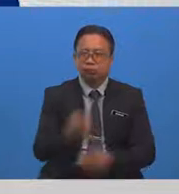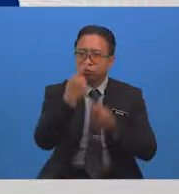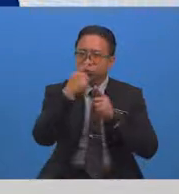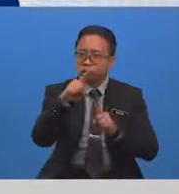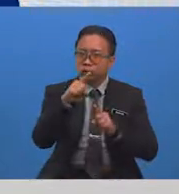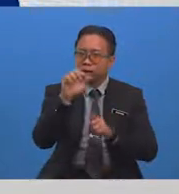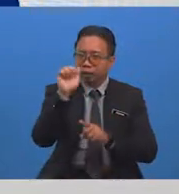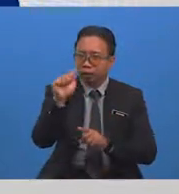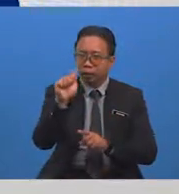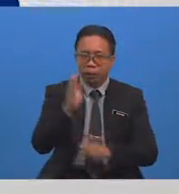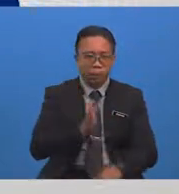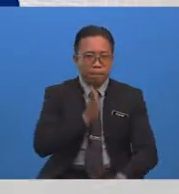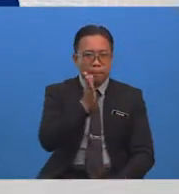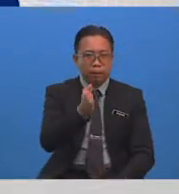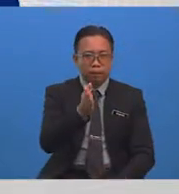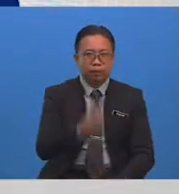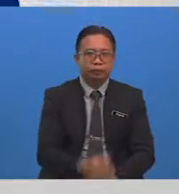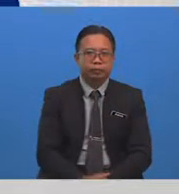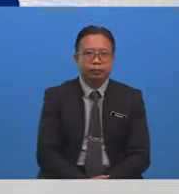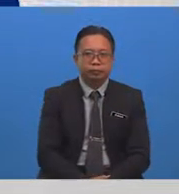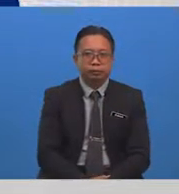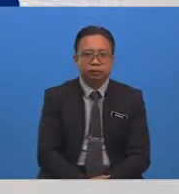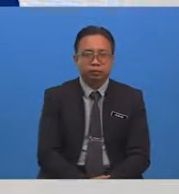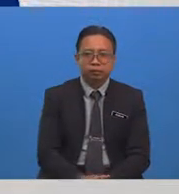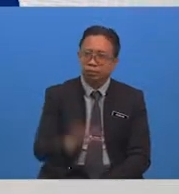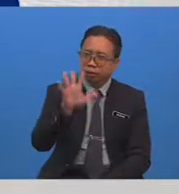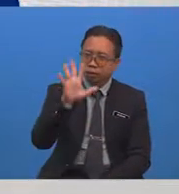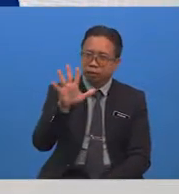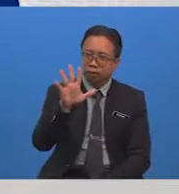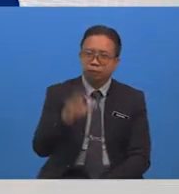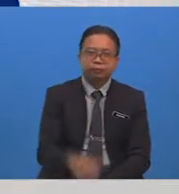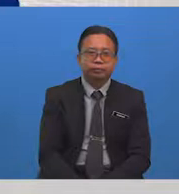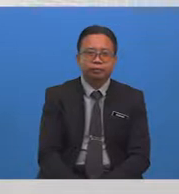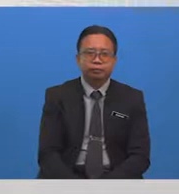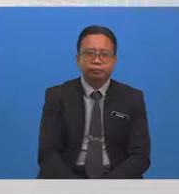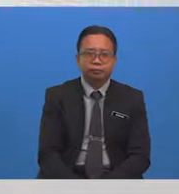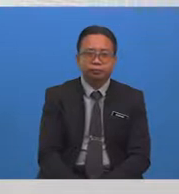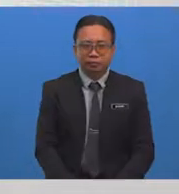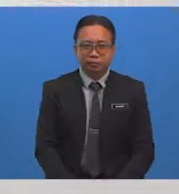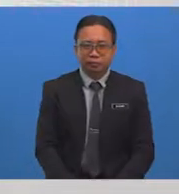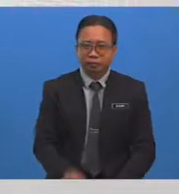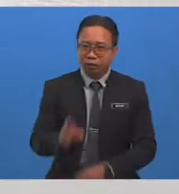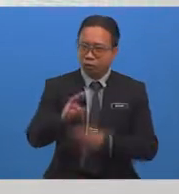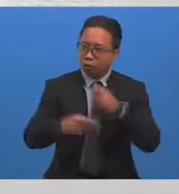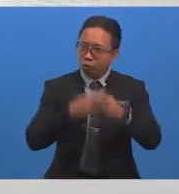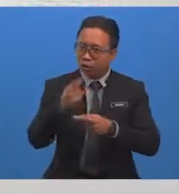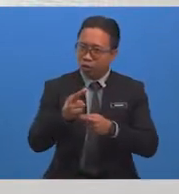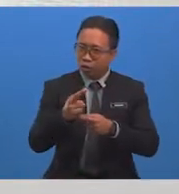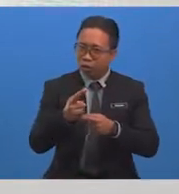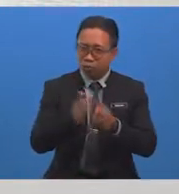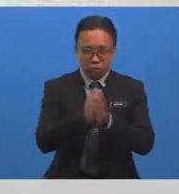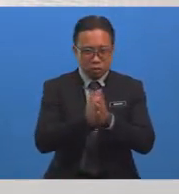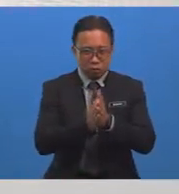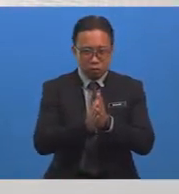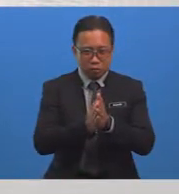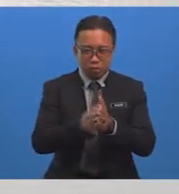jawabannya e e juga skornya lima produk kerajinan sila